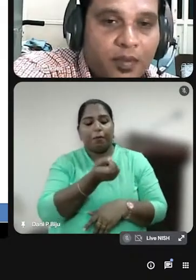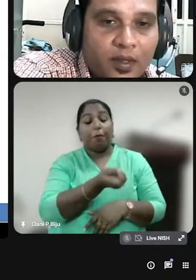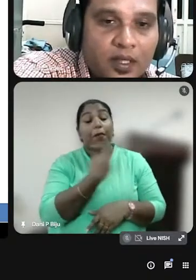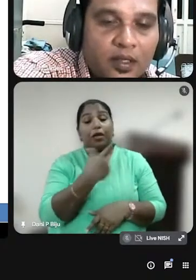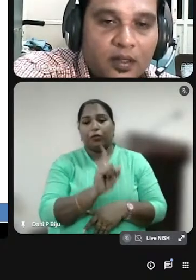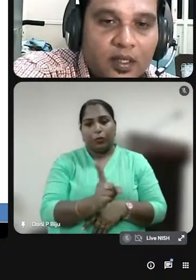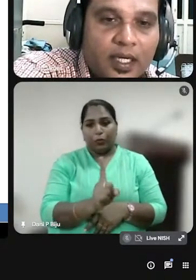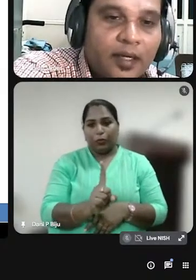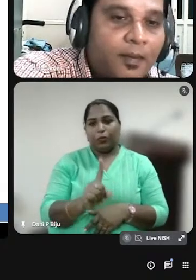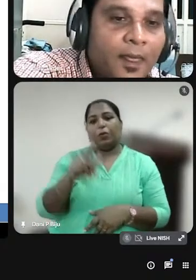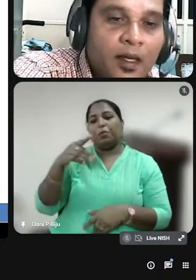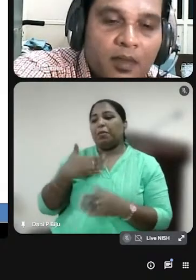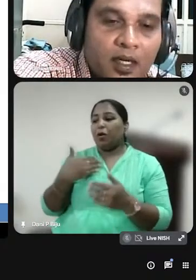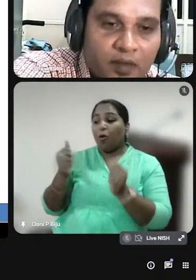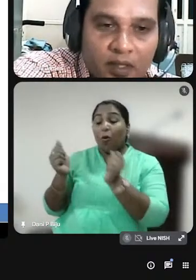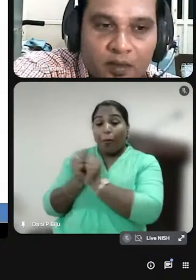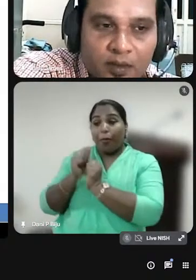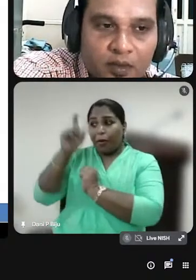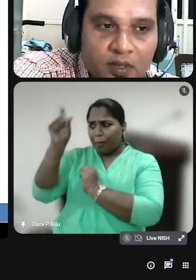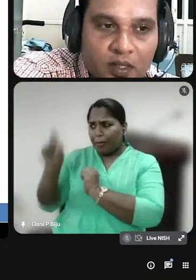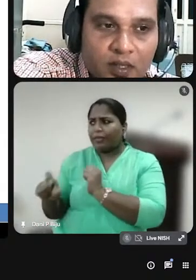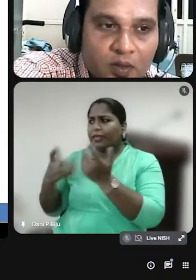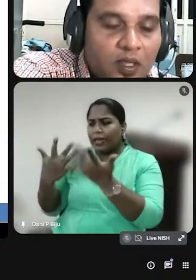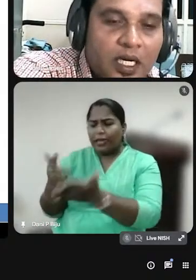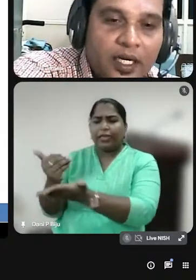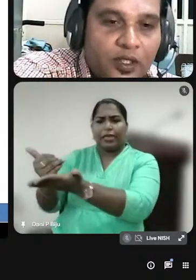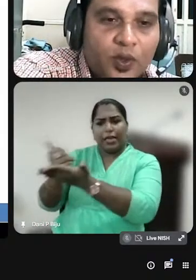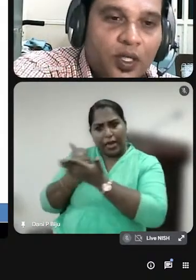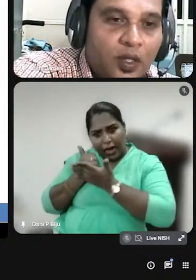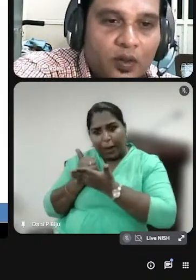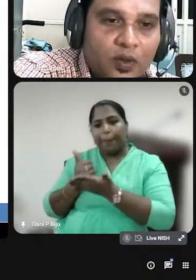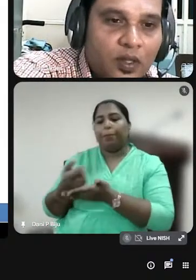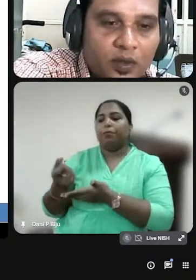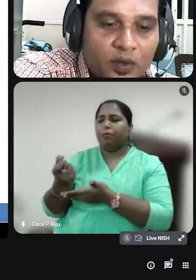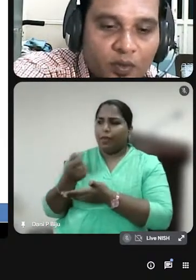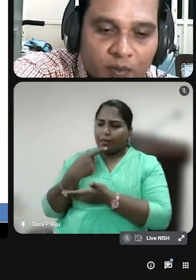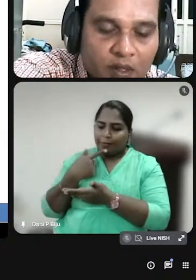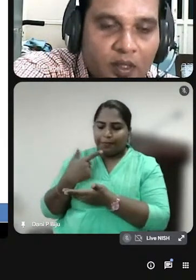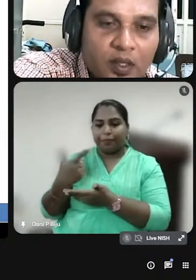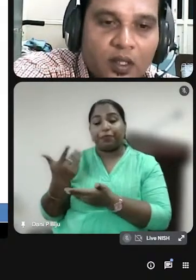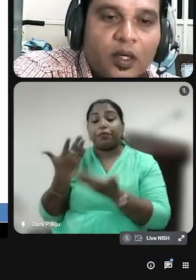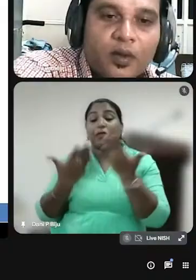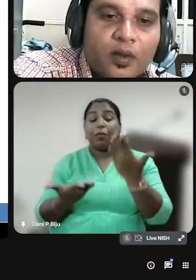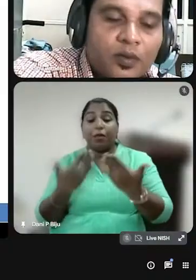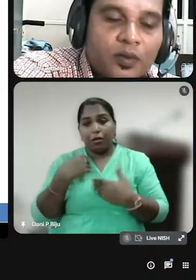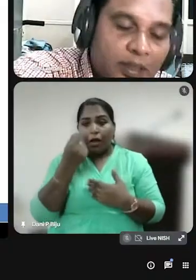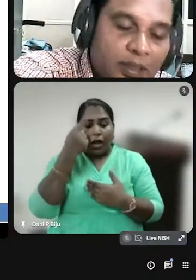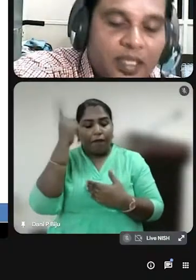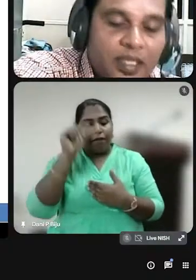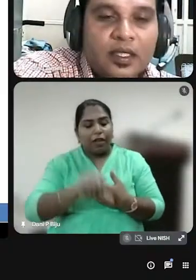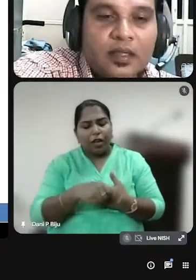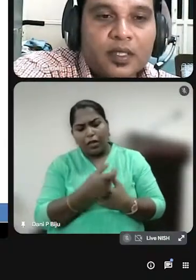കൊടുക്കുന്നതാണ് എപ്പോഴും കാര്യം. മറവി എന്ന് പറഞ്ഞൊരു സാധനം കഴിച്ചോ ഇല്ല എന്നുള്ളൊരു ഒരു സംശയത്തിന്റെ